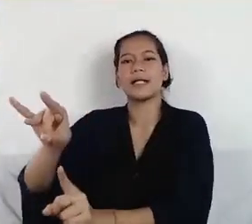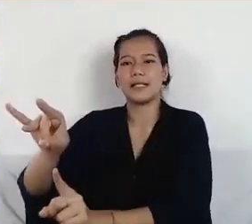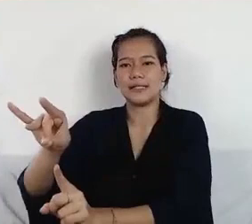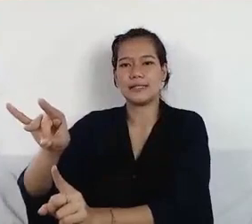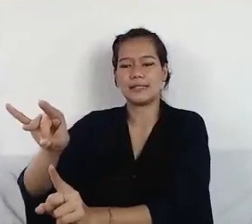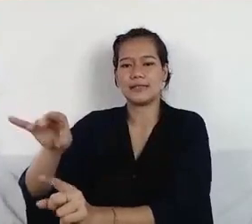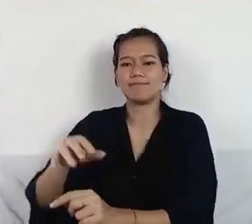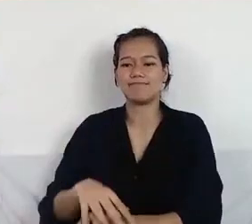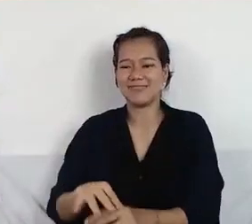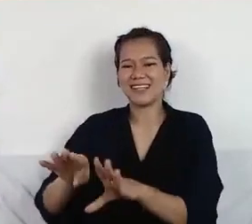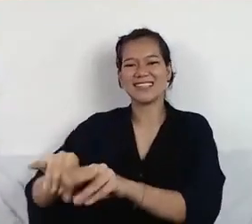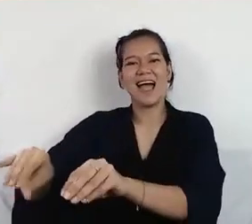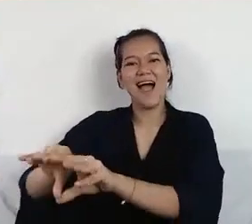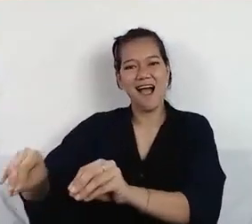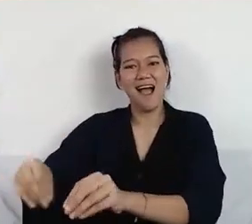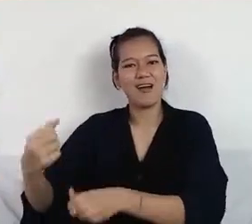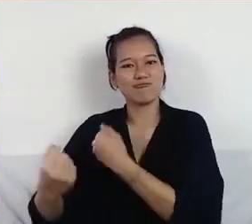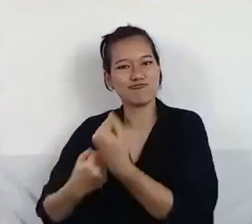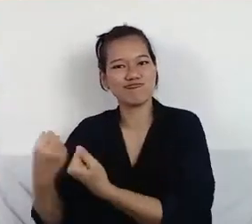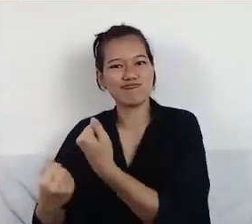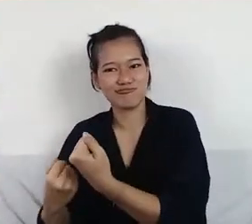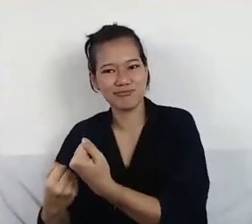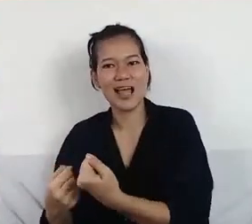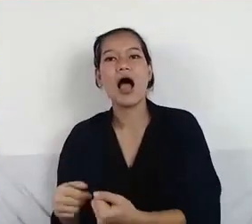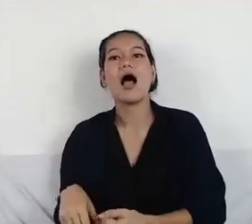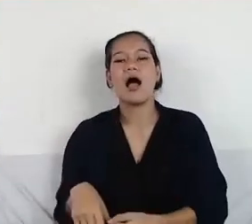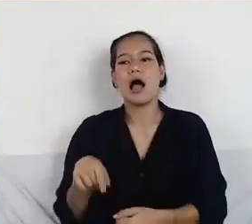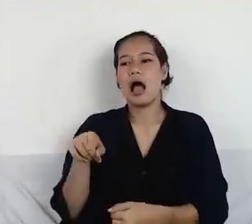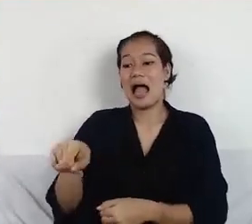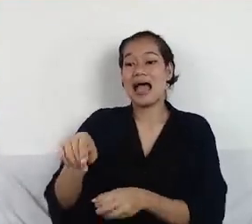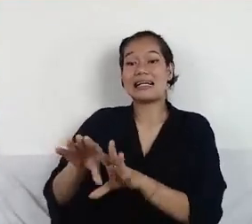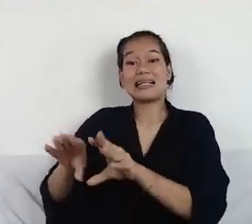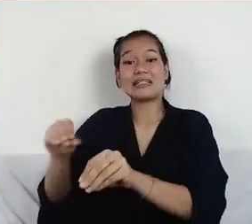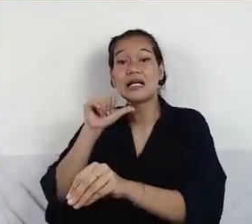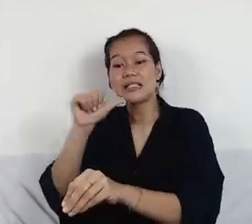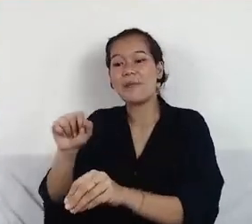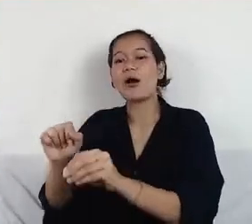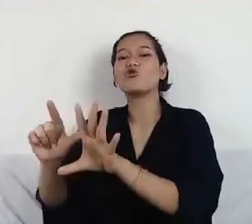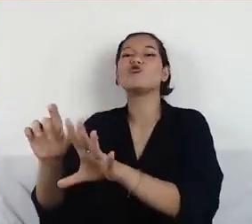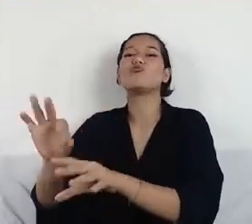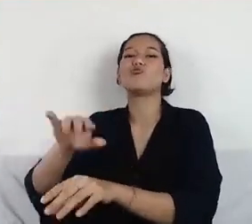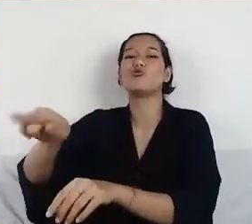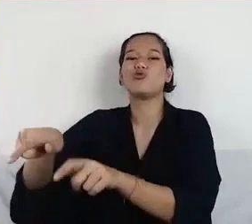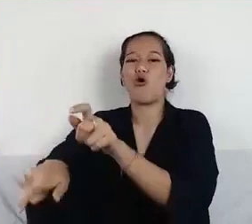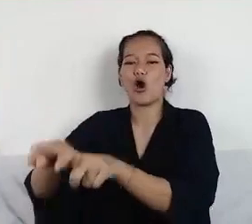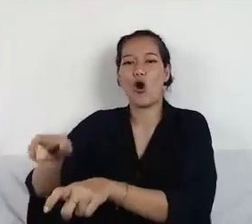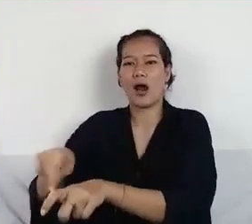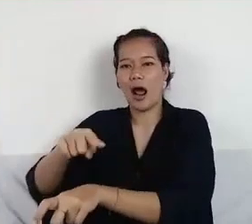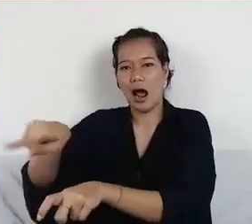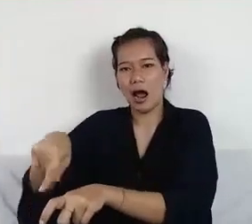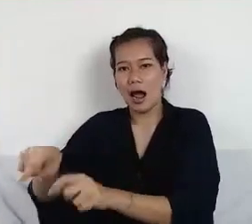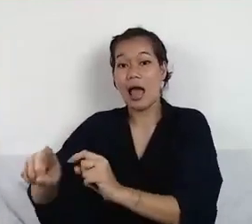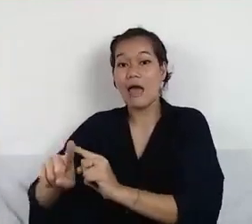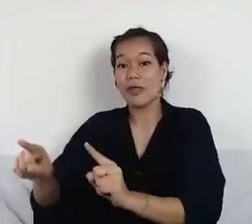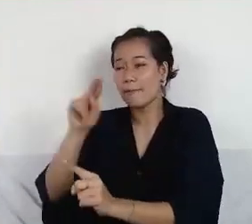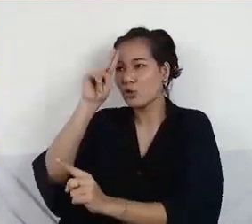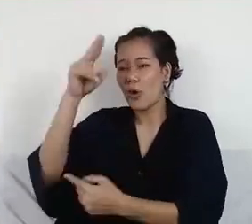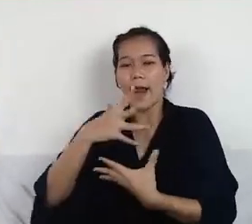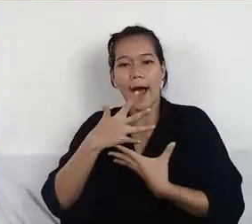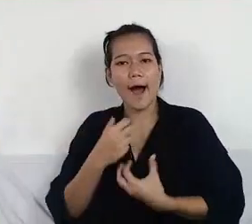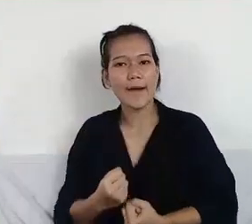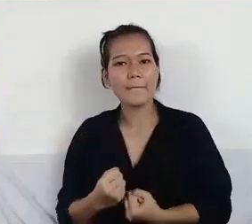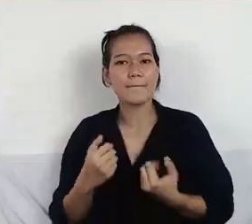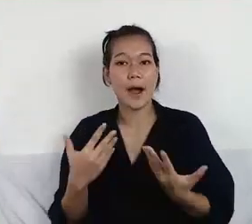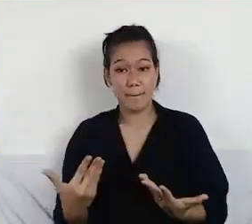itu. Saat ini pekerjanya hanya ada 70 yang aku utus. Tetapi